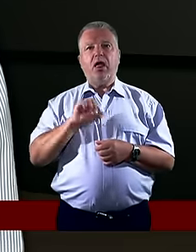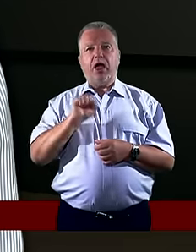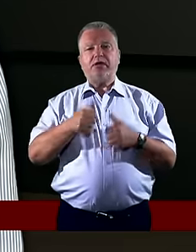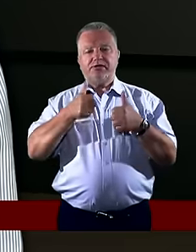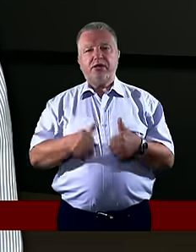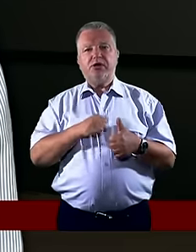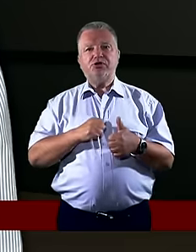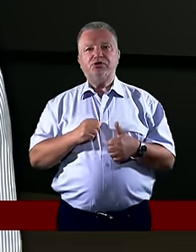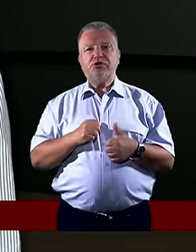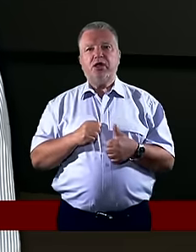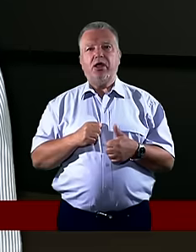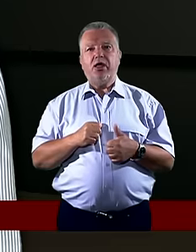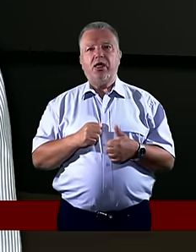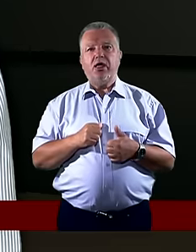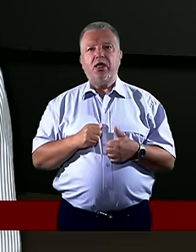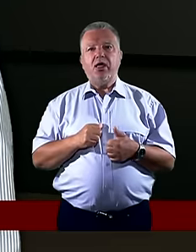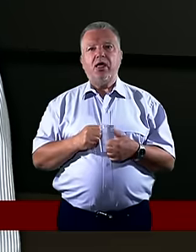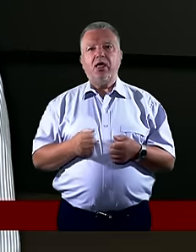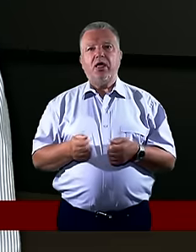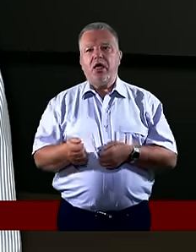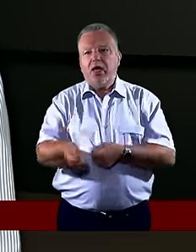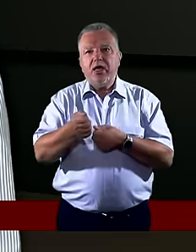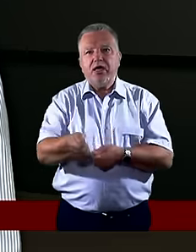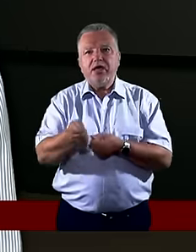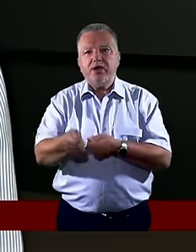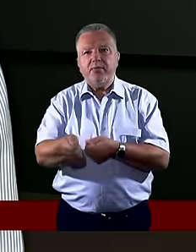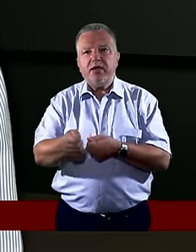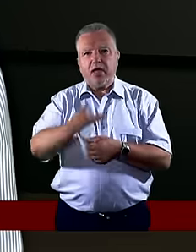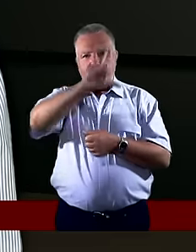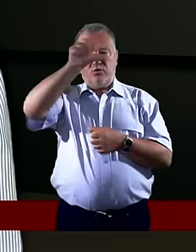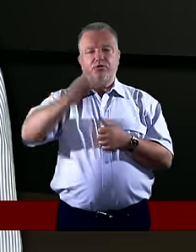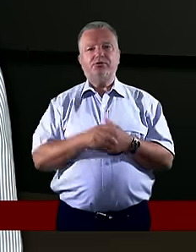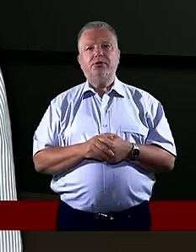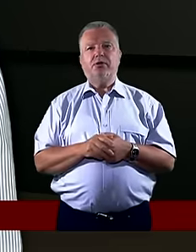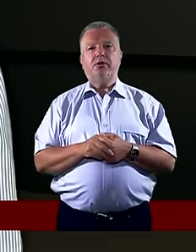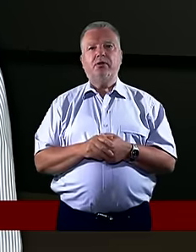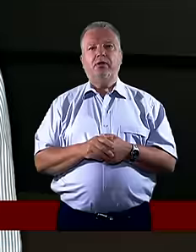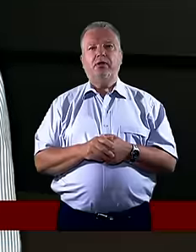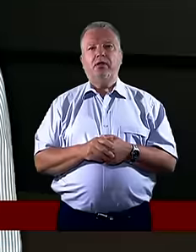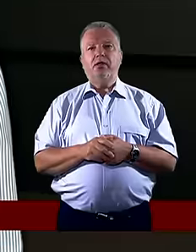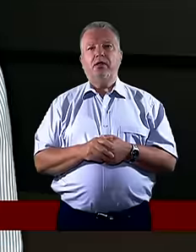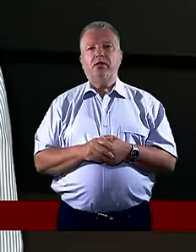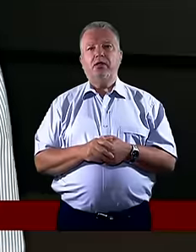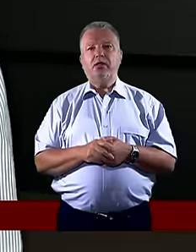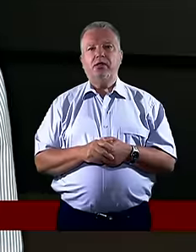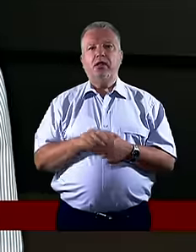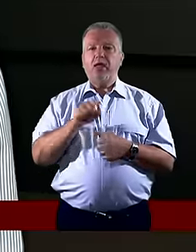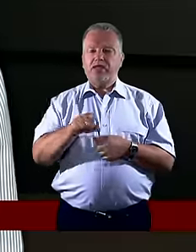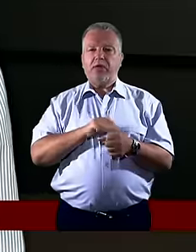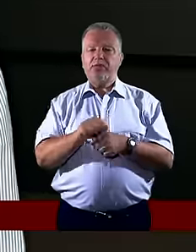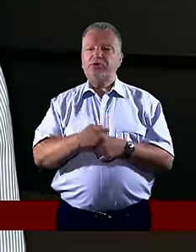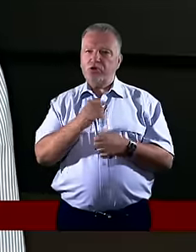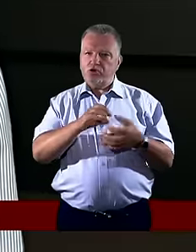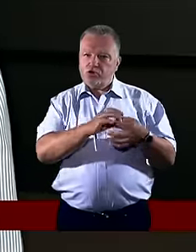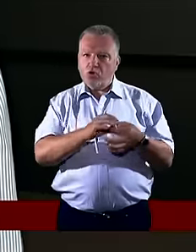że staniacie się rybakami ludzi. Znowu porównania, o których chcę, żebyśmy za dużo już nie mówili, ale za każdym razem